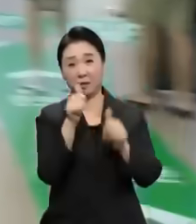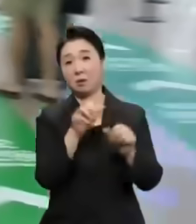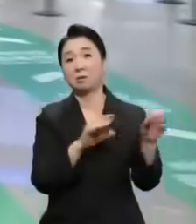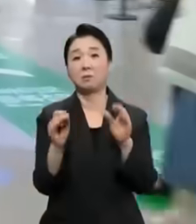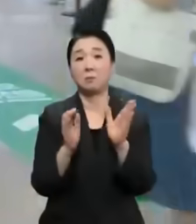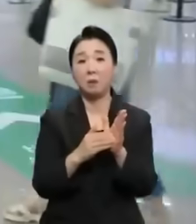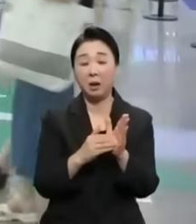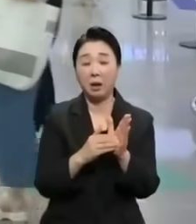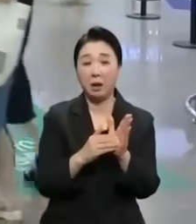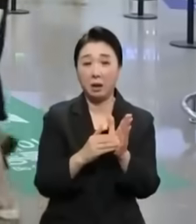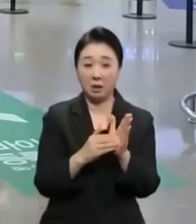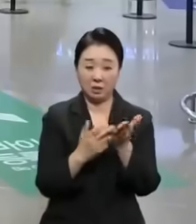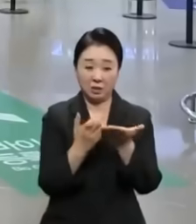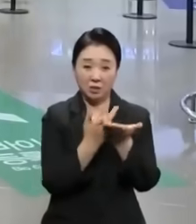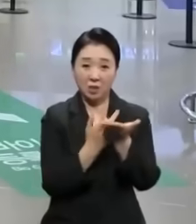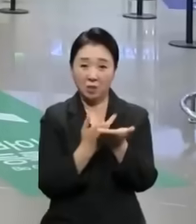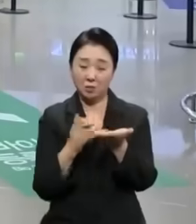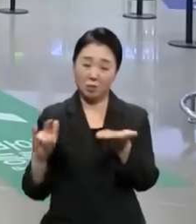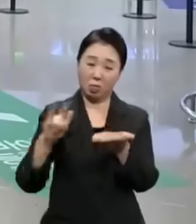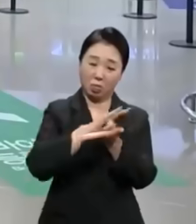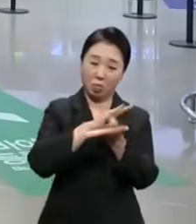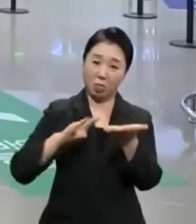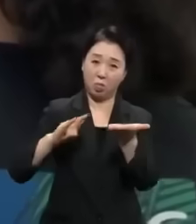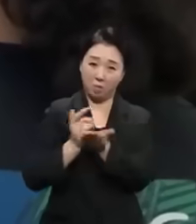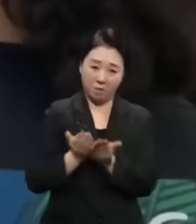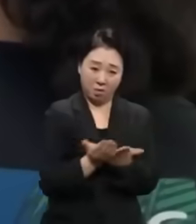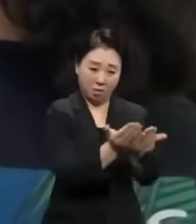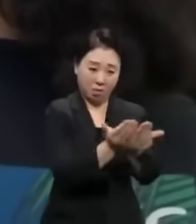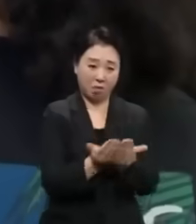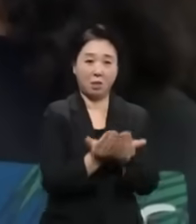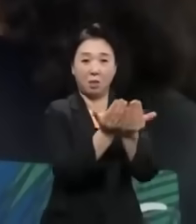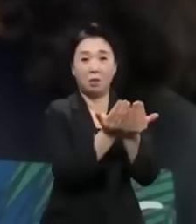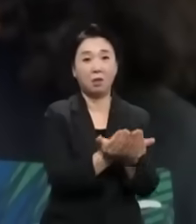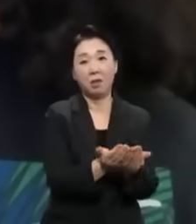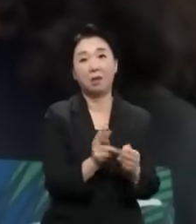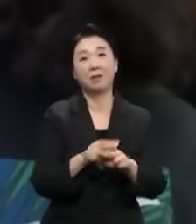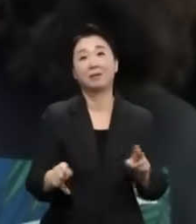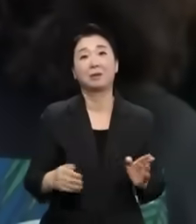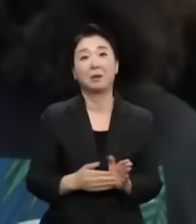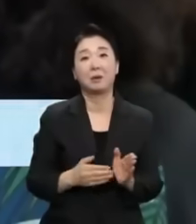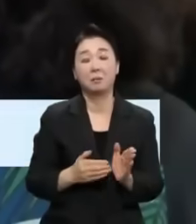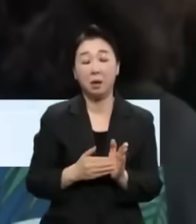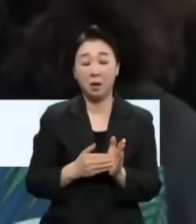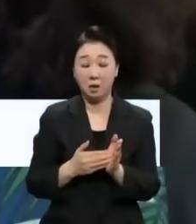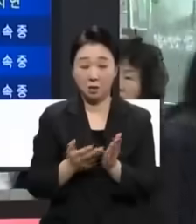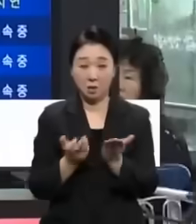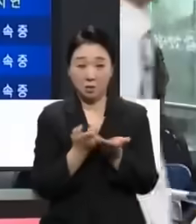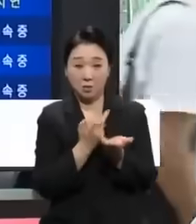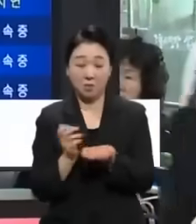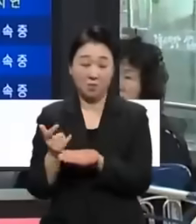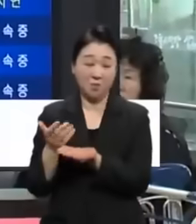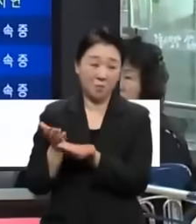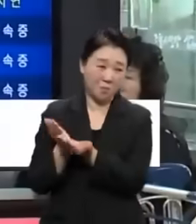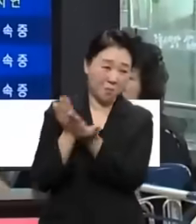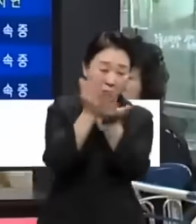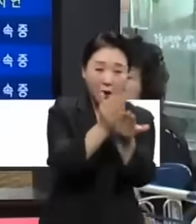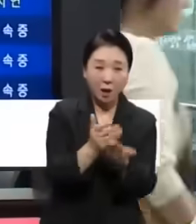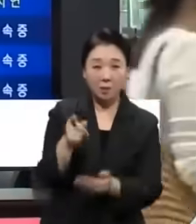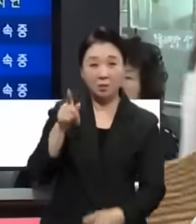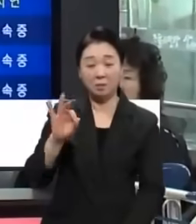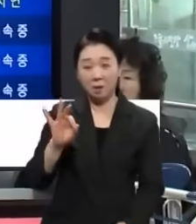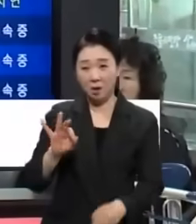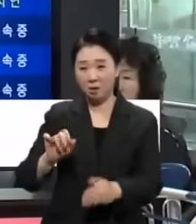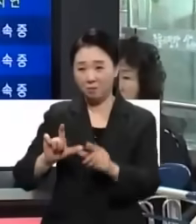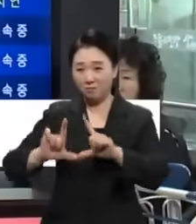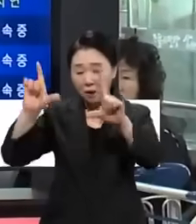제주를 오가는 항공기와 배는 운항에 차질을 빚었습니다. 제주로 오가는 항공기 중 한 편이 김해공항 기상